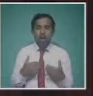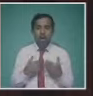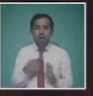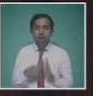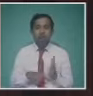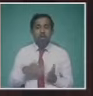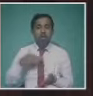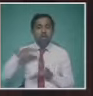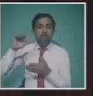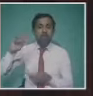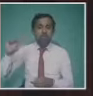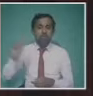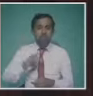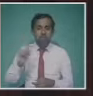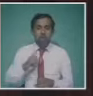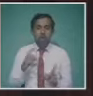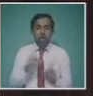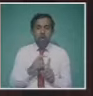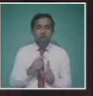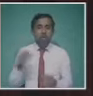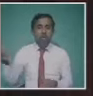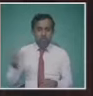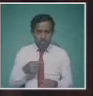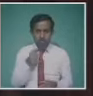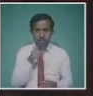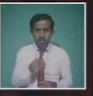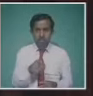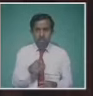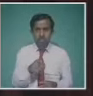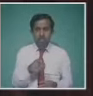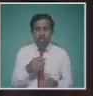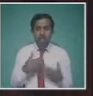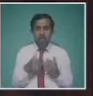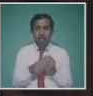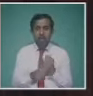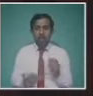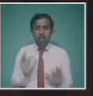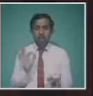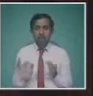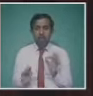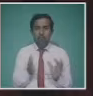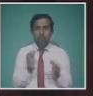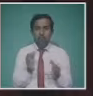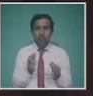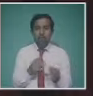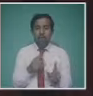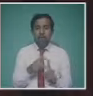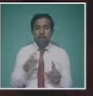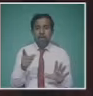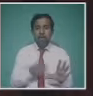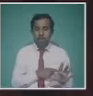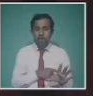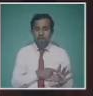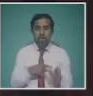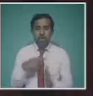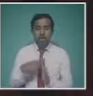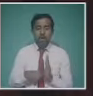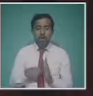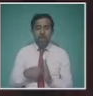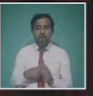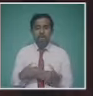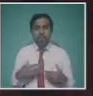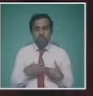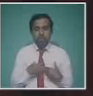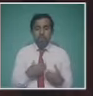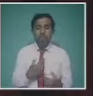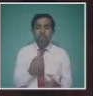රටේ අපනයන ආදායමෙන් ලැබෙන්න ඕන ඩොලර් ටික අපිට ලැබෙනවද මානියෝජනය කරන වතුකරේ දෙනියායේ එවගේම රටේ අපි දුක් විඳලා